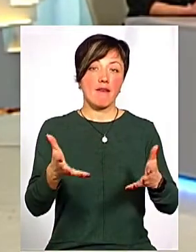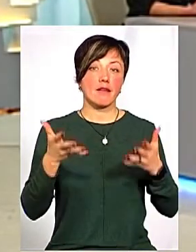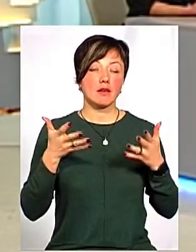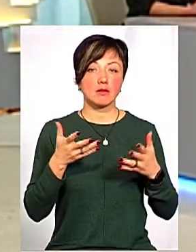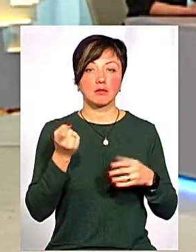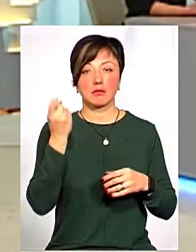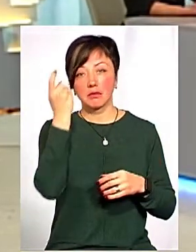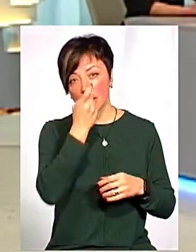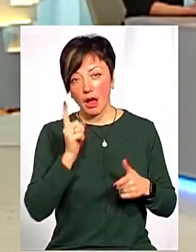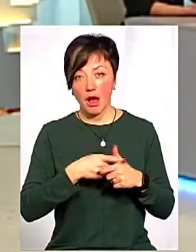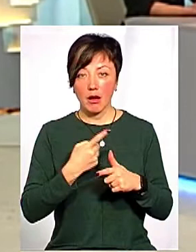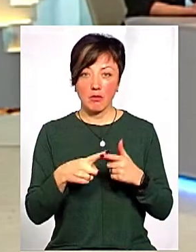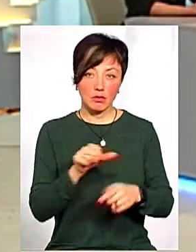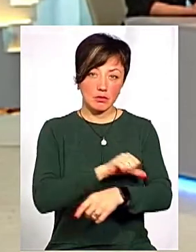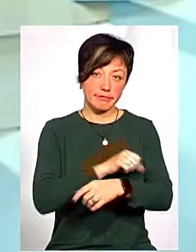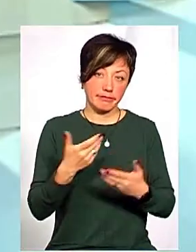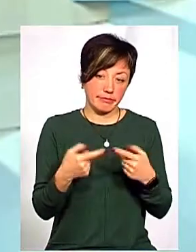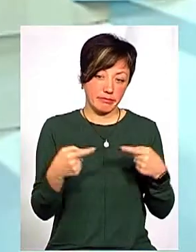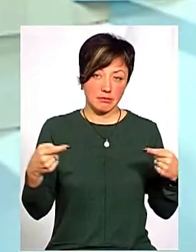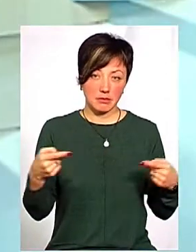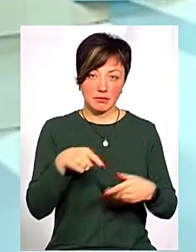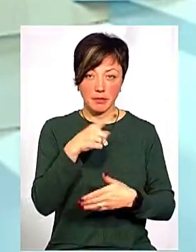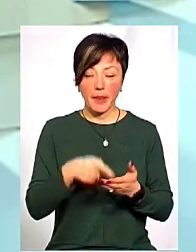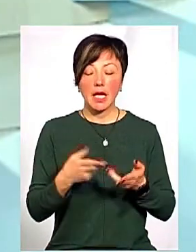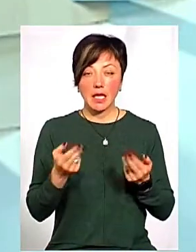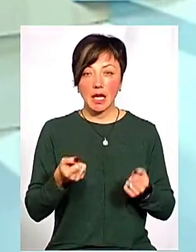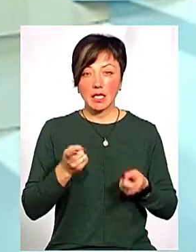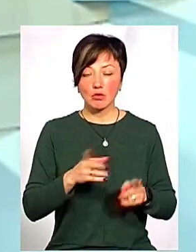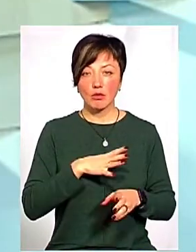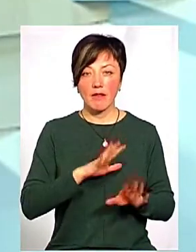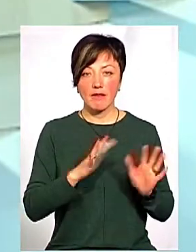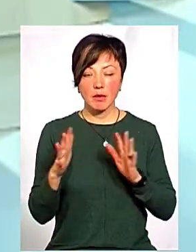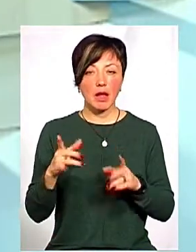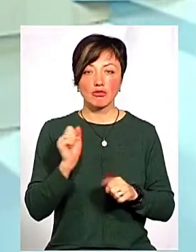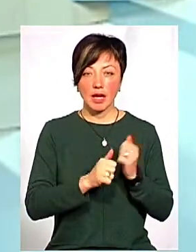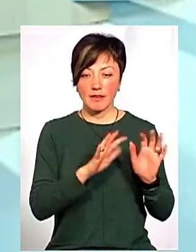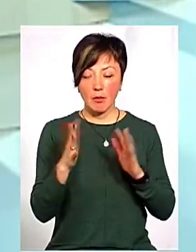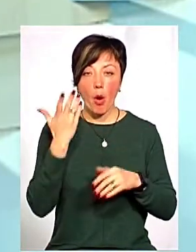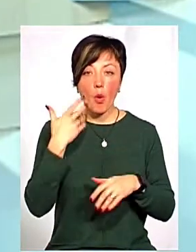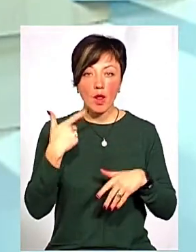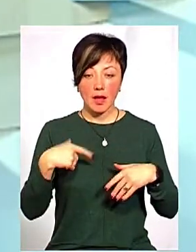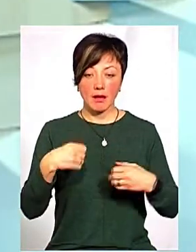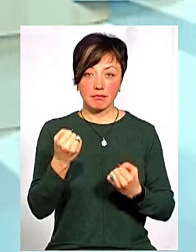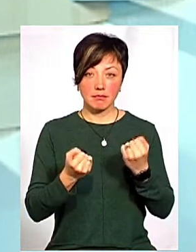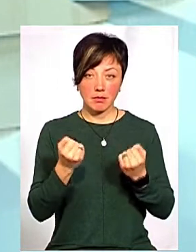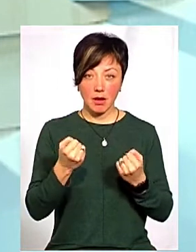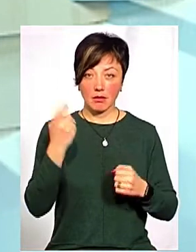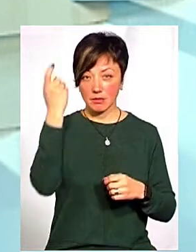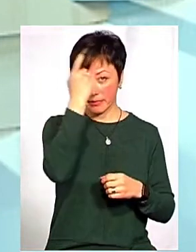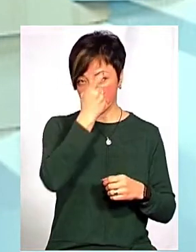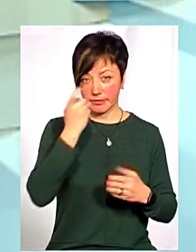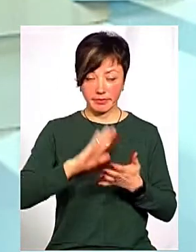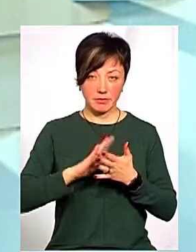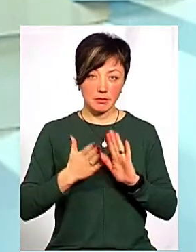з'ясувалося, що він на підпитку або під дією наркотичних засобів? Дійсно, були такі випадки, і це не поодинокі випадки, коли в транспортних засобах рухаються водії у